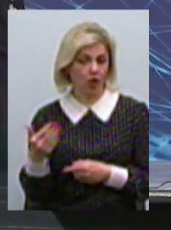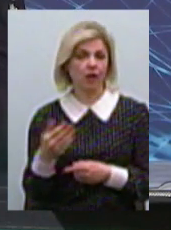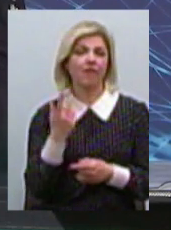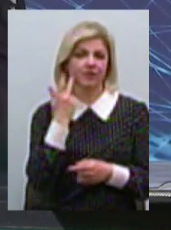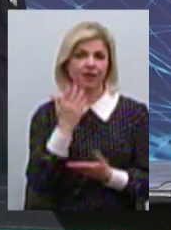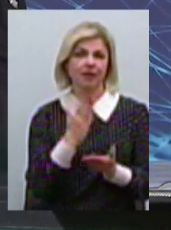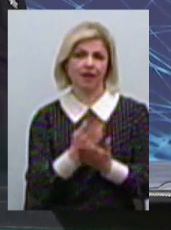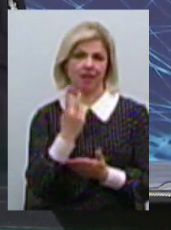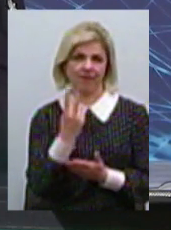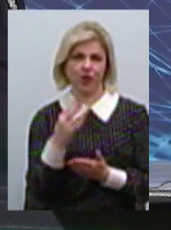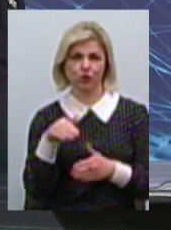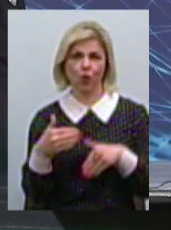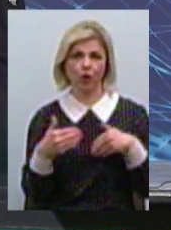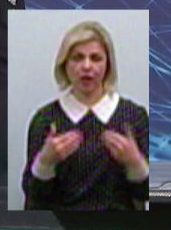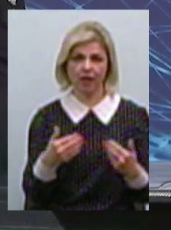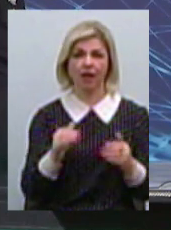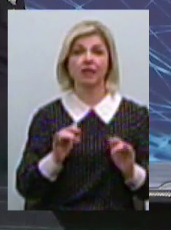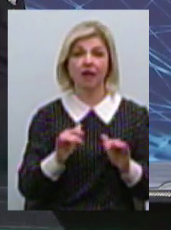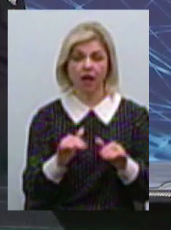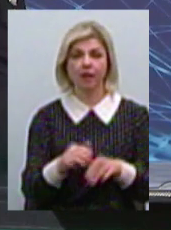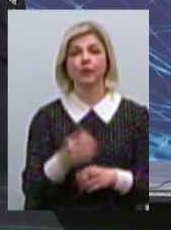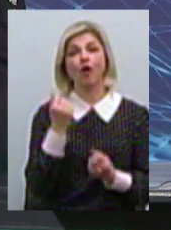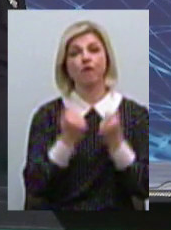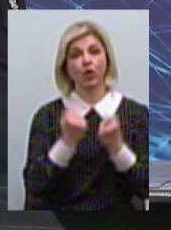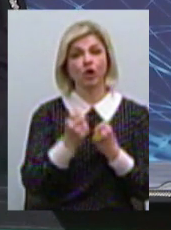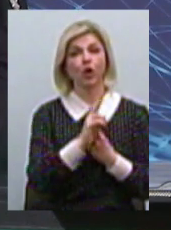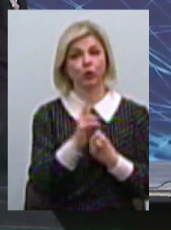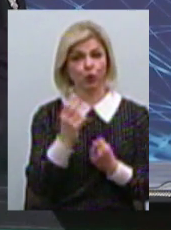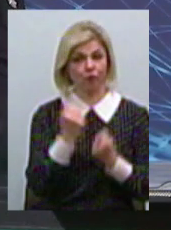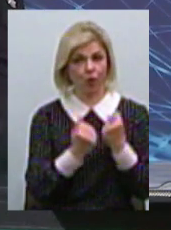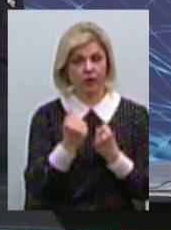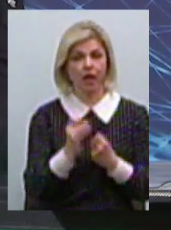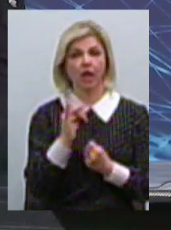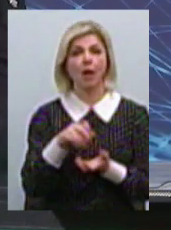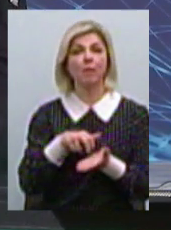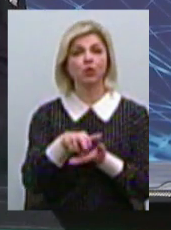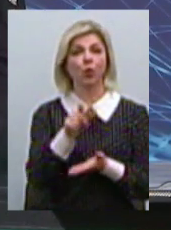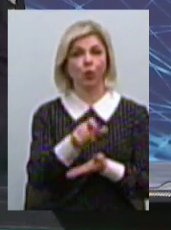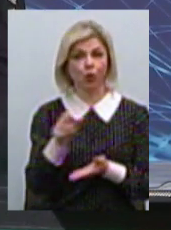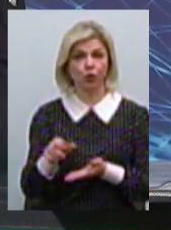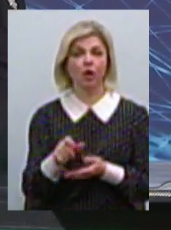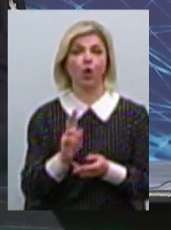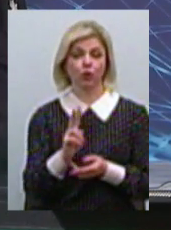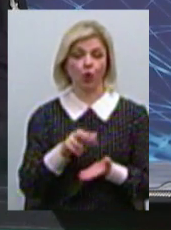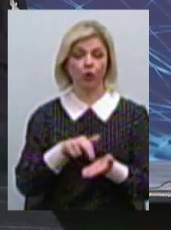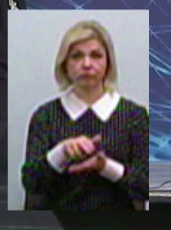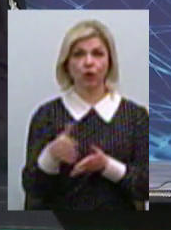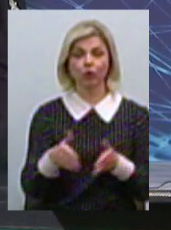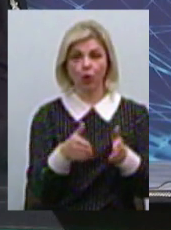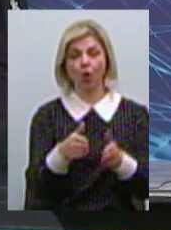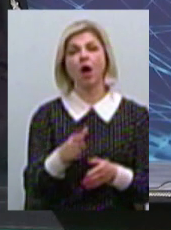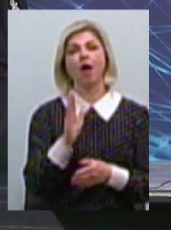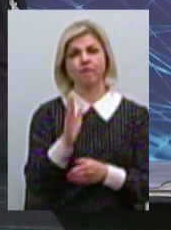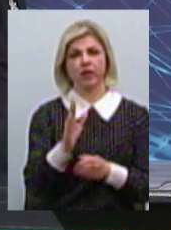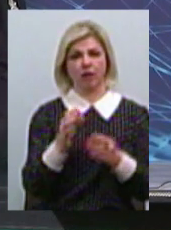сторони. Є водій, який керує транспортним засобом, є також пішохід, який переходить дорогу або в встановленому місці